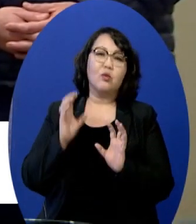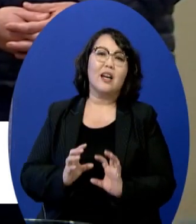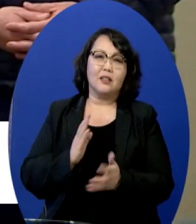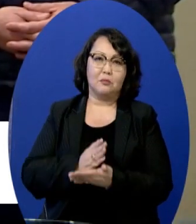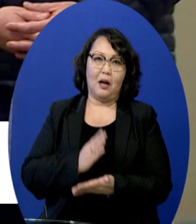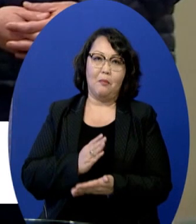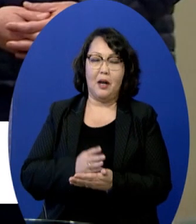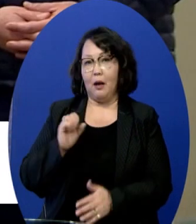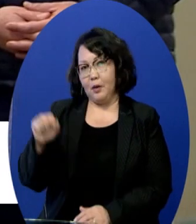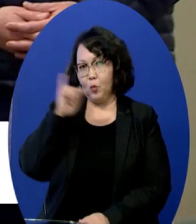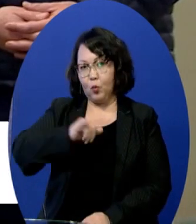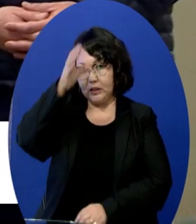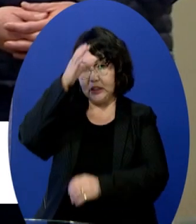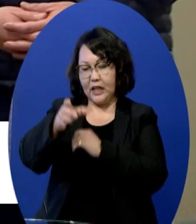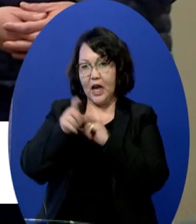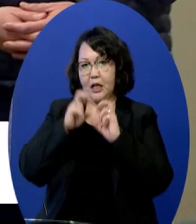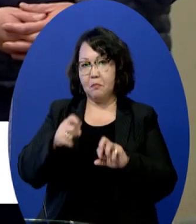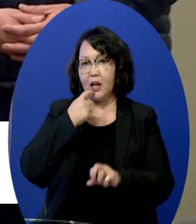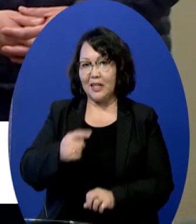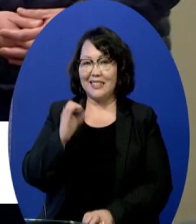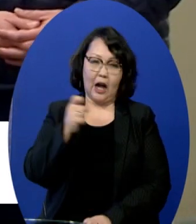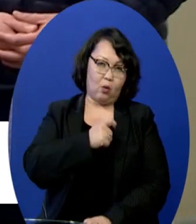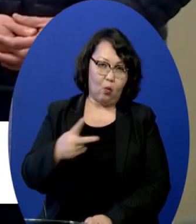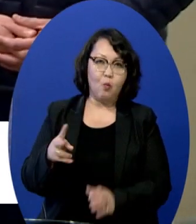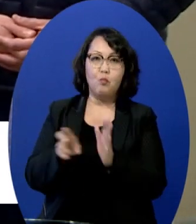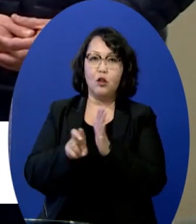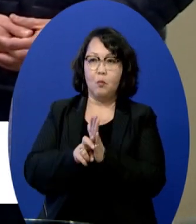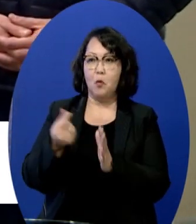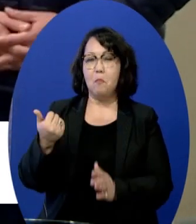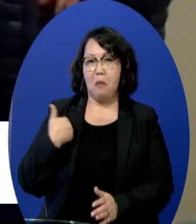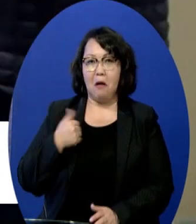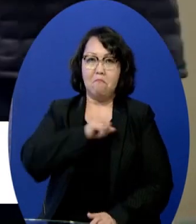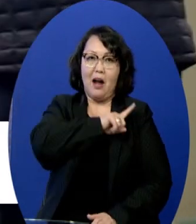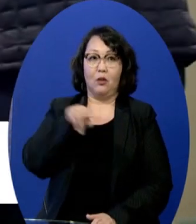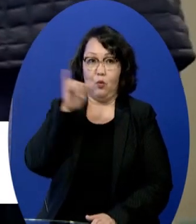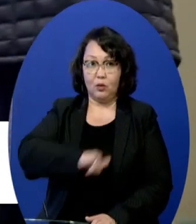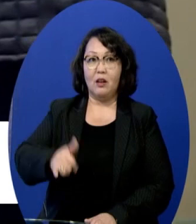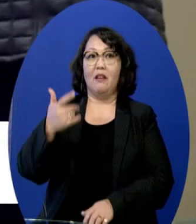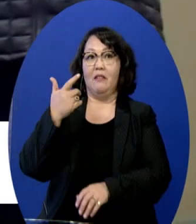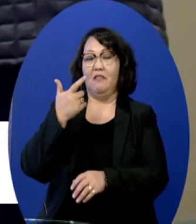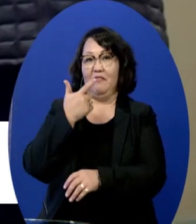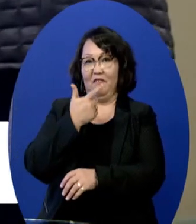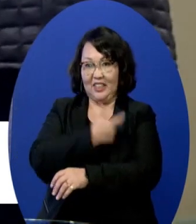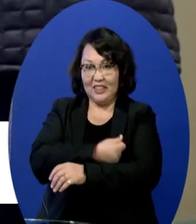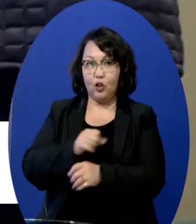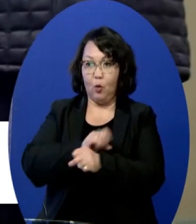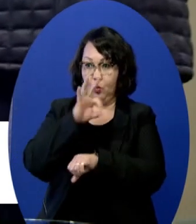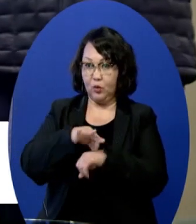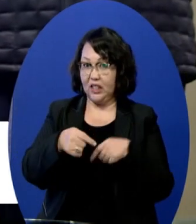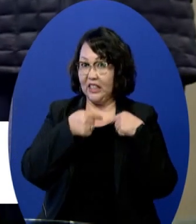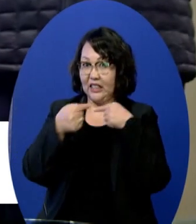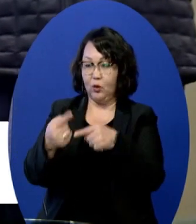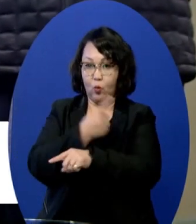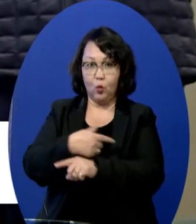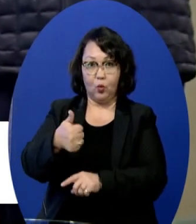За түншлэн Америкийн эрдэмтдийн мэдээлж байгаагаар санхүүгийн боломжтой улс орнууд цар тахалтай тэмцэхэд үр дүнтэй тооцогдож байгаа вакцинуудын